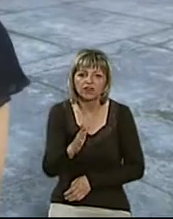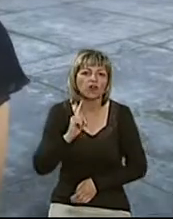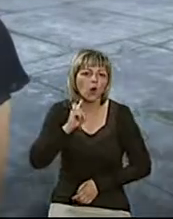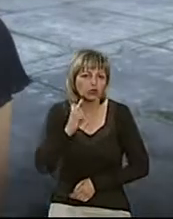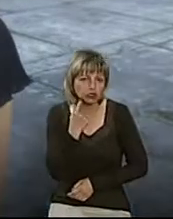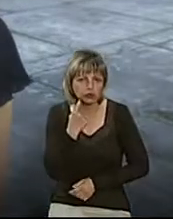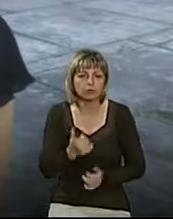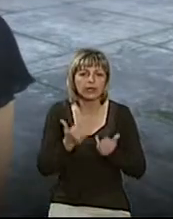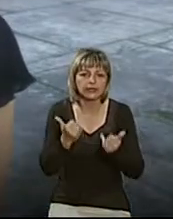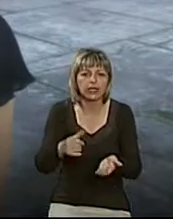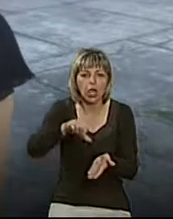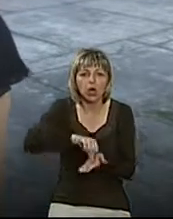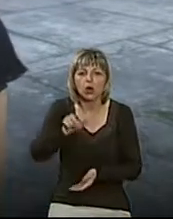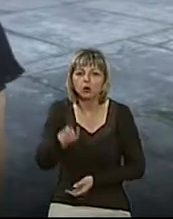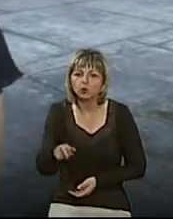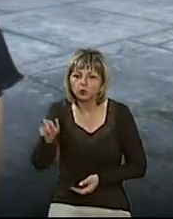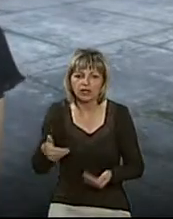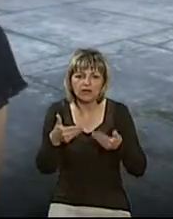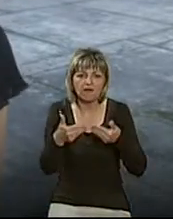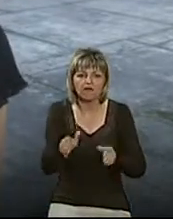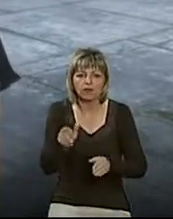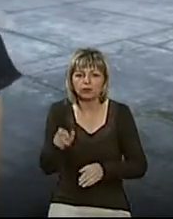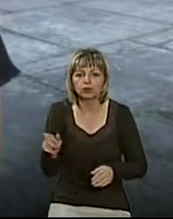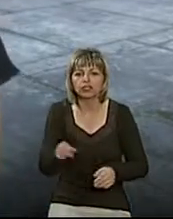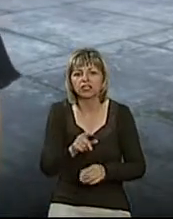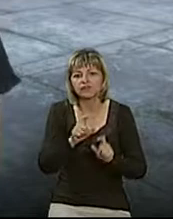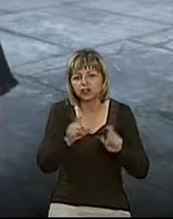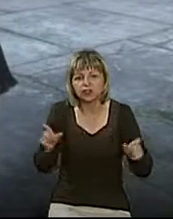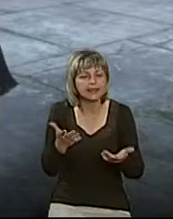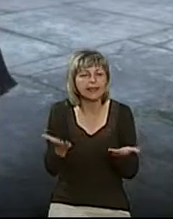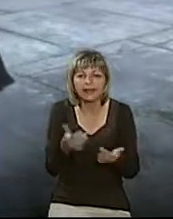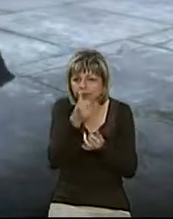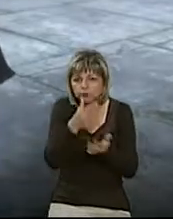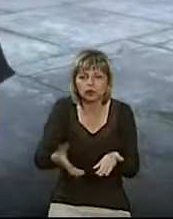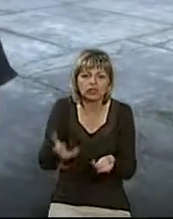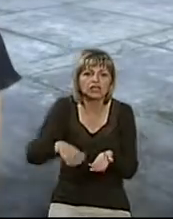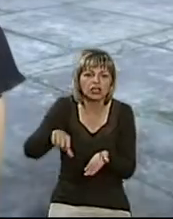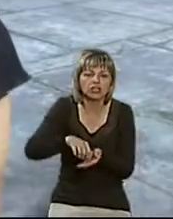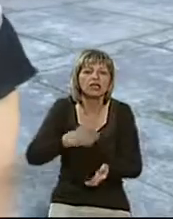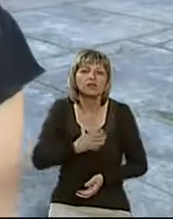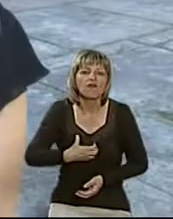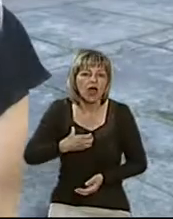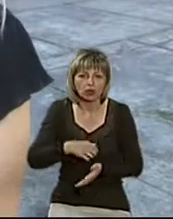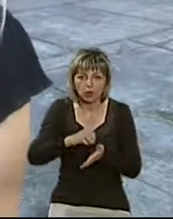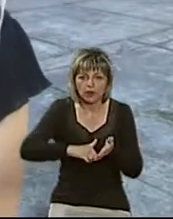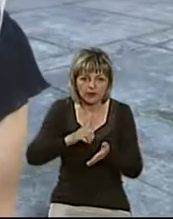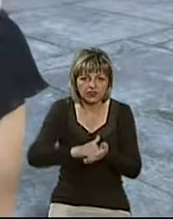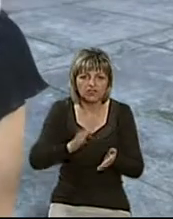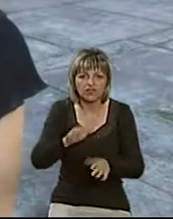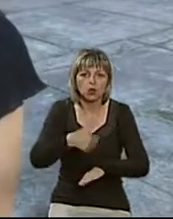обласному центрі для учасників, випускників загальноосвітніх шкіл, які не змогли взяти участь з поважної причини в